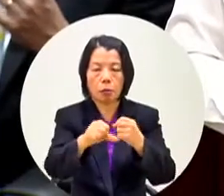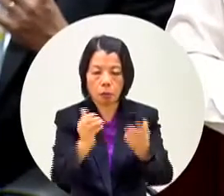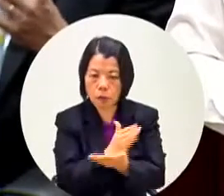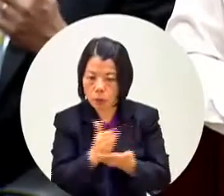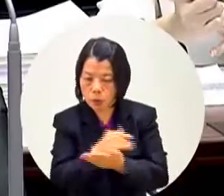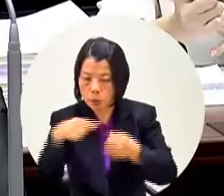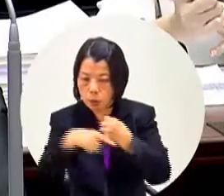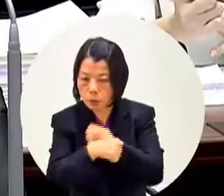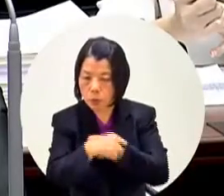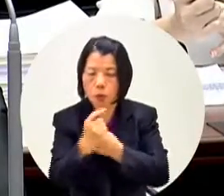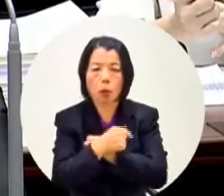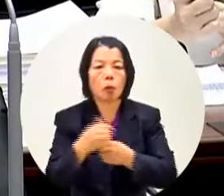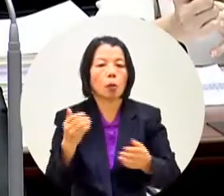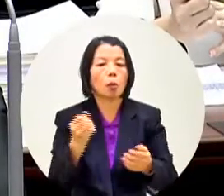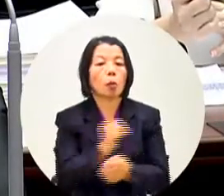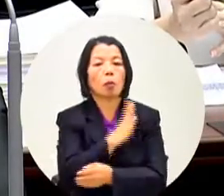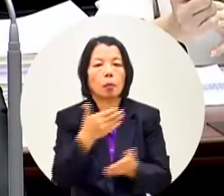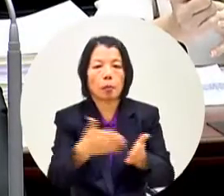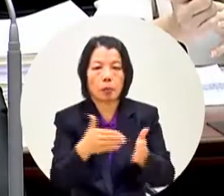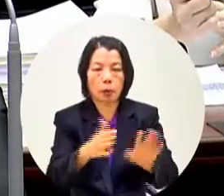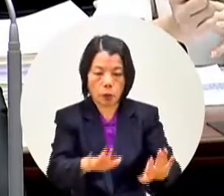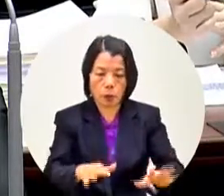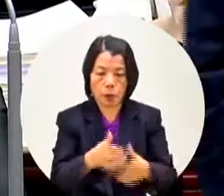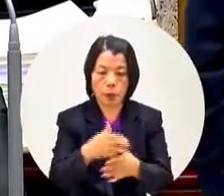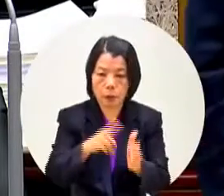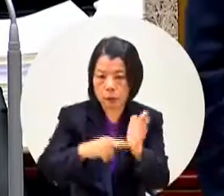谢。 那我们请交通局长答复。